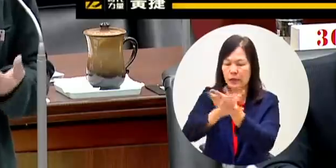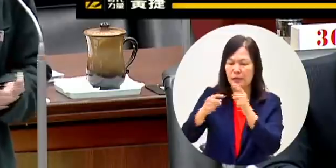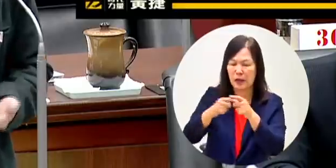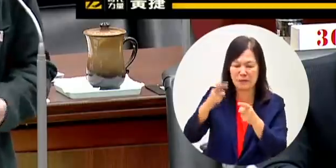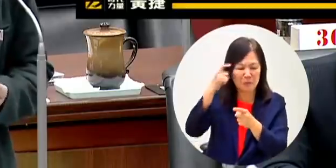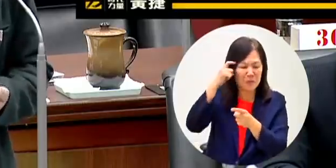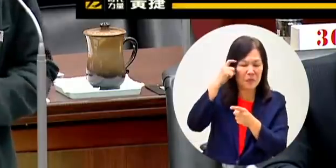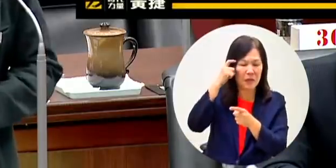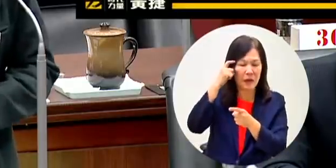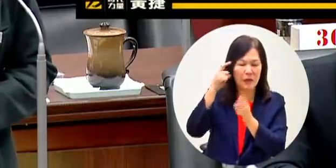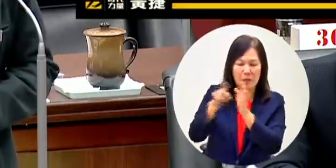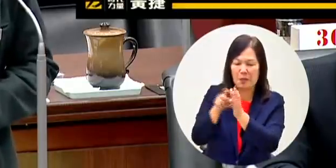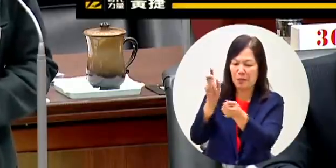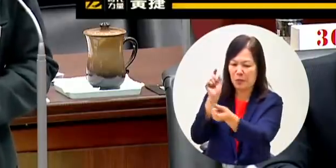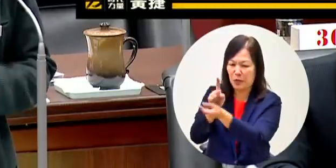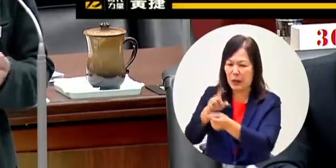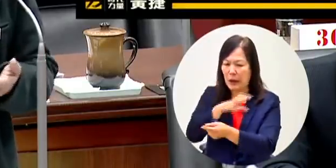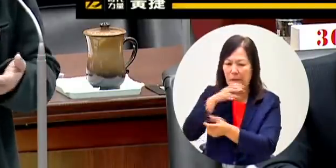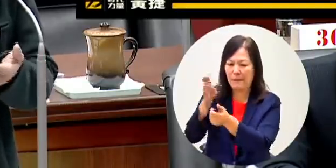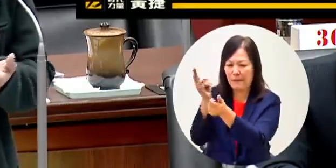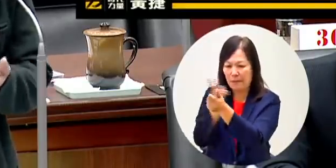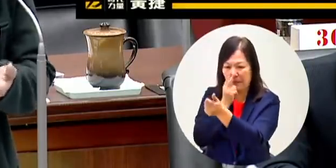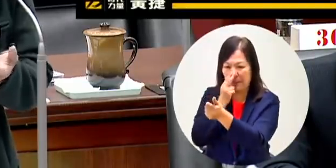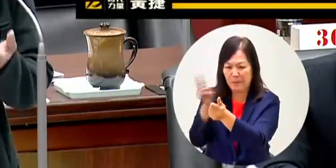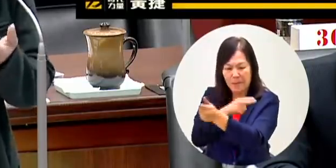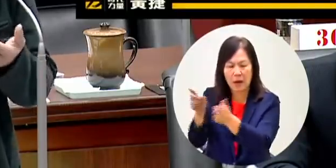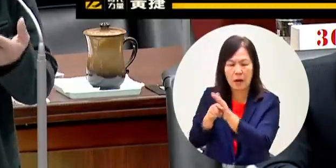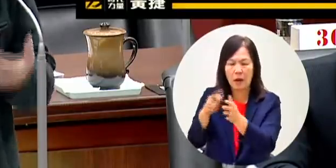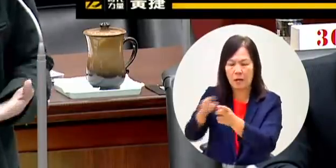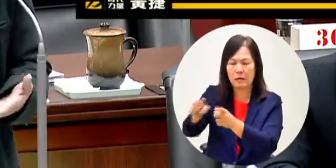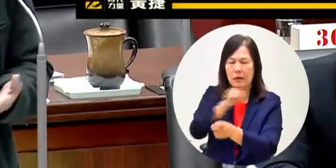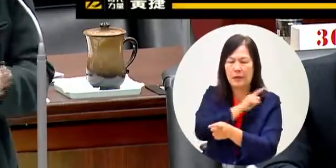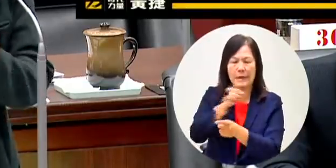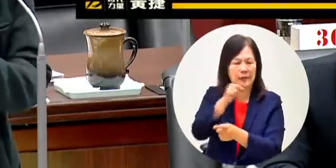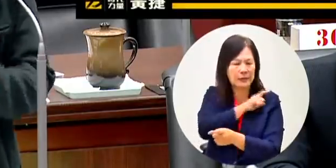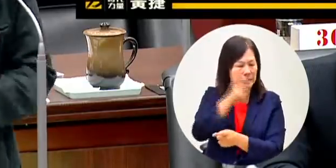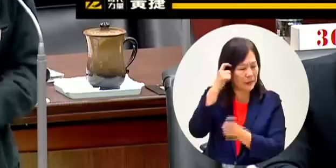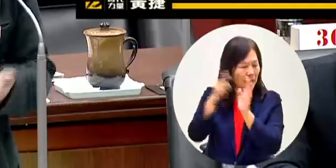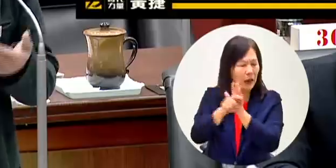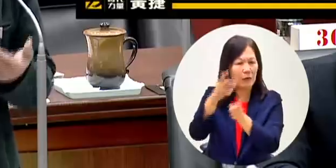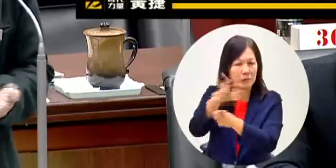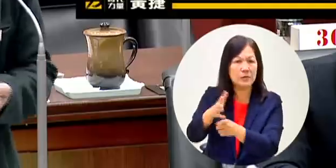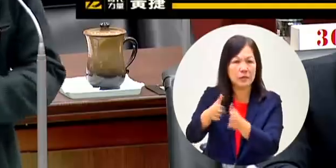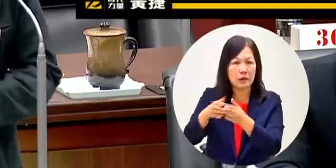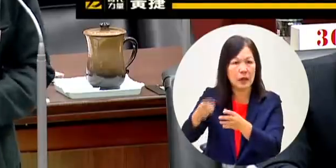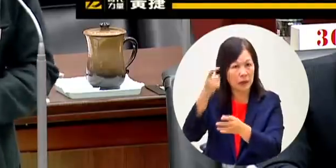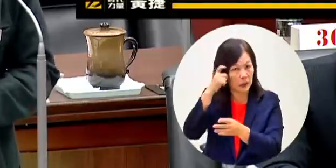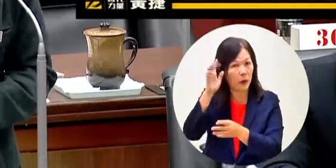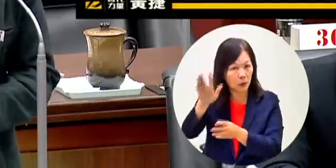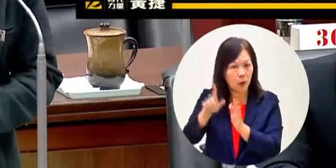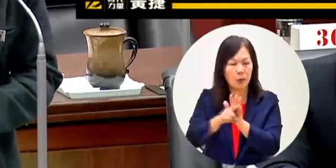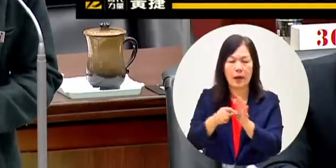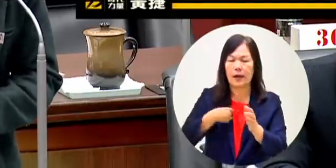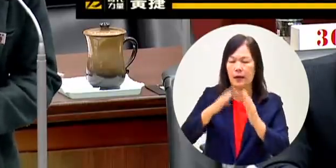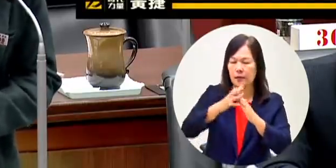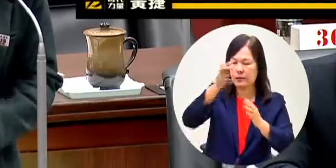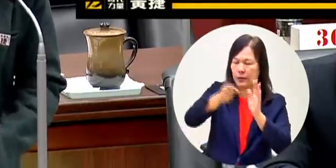甚至会有寻死的这样的念头。这是可能市长也要放下身段去沟通，然后去理解的部